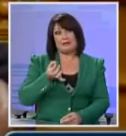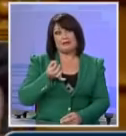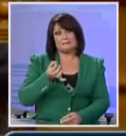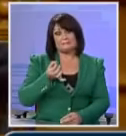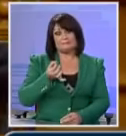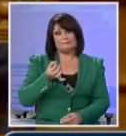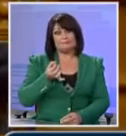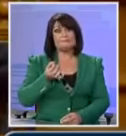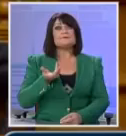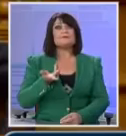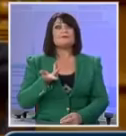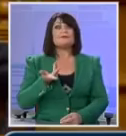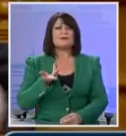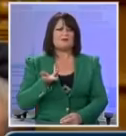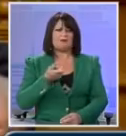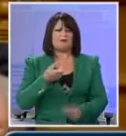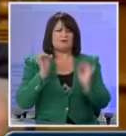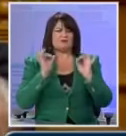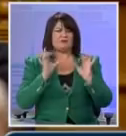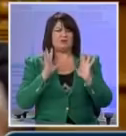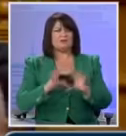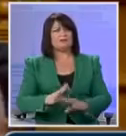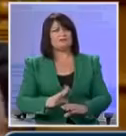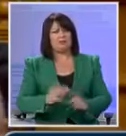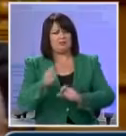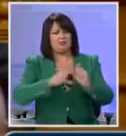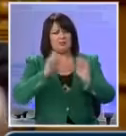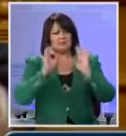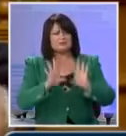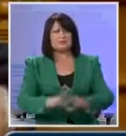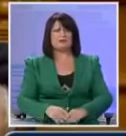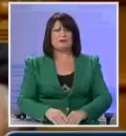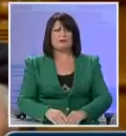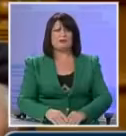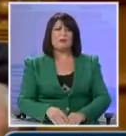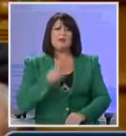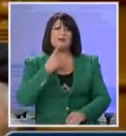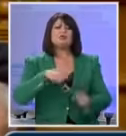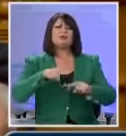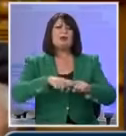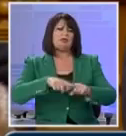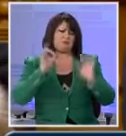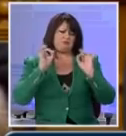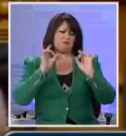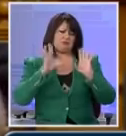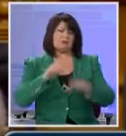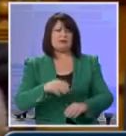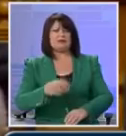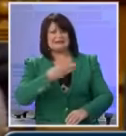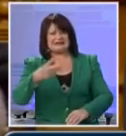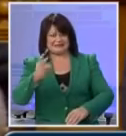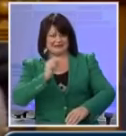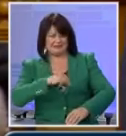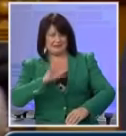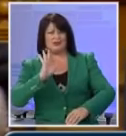είπατε τίποτα δεν άλλαξε όχι μόνο τίποτα δεν άλλαξε όχι μόνο δεν κέρδισε κάτι η χώρα διότι δεν το κέρδισε ο συριζα η χώρα το